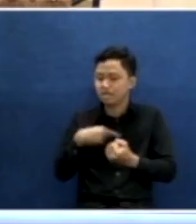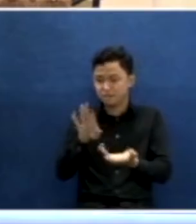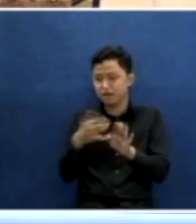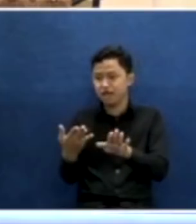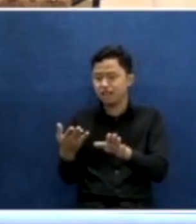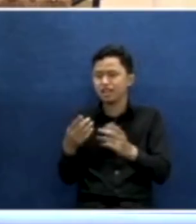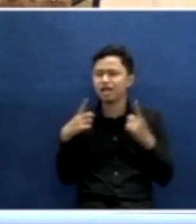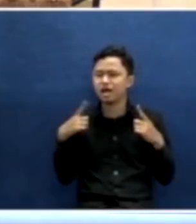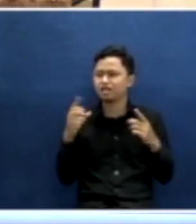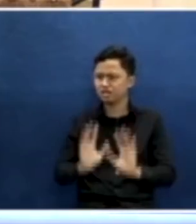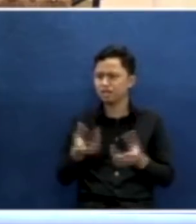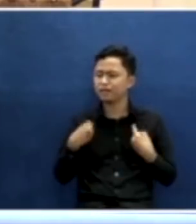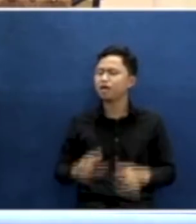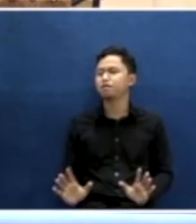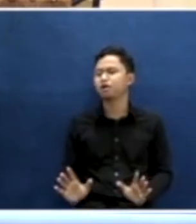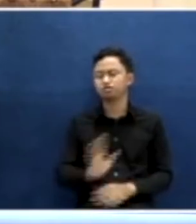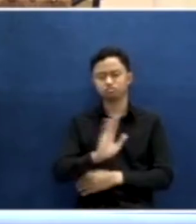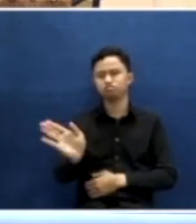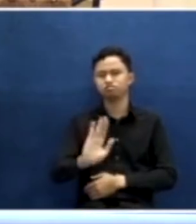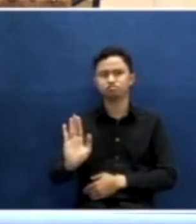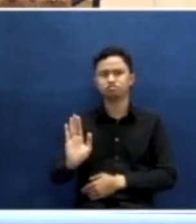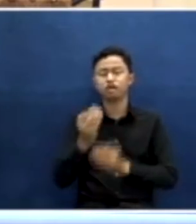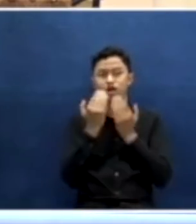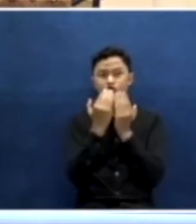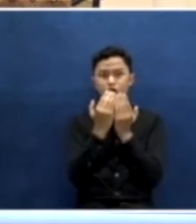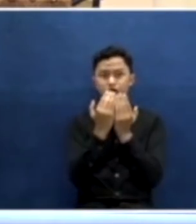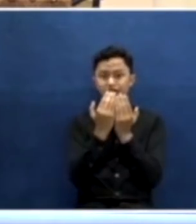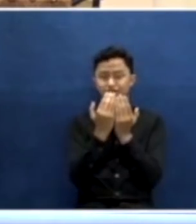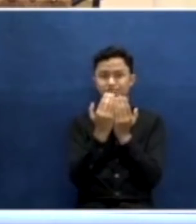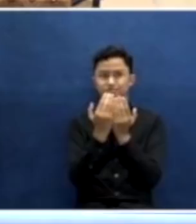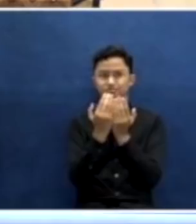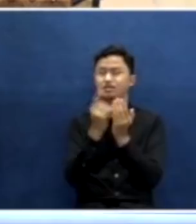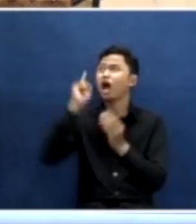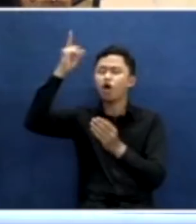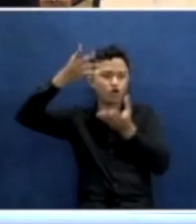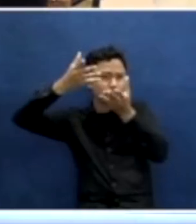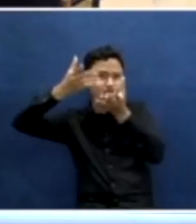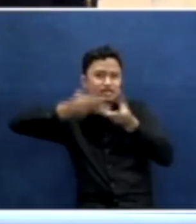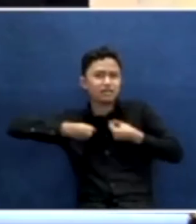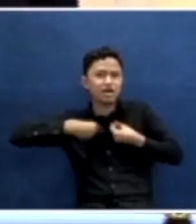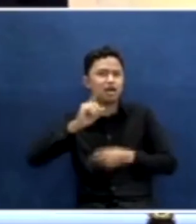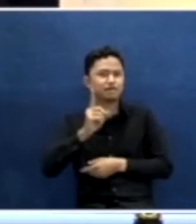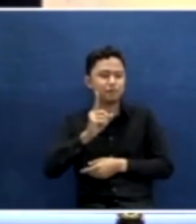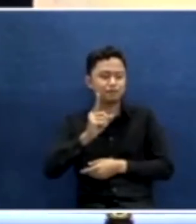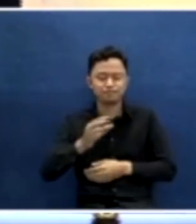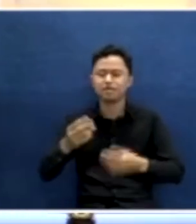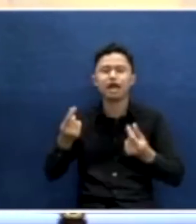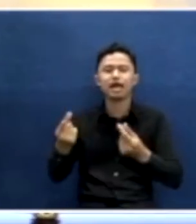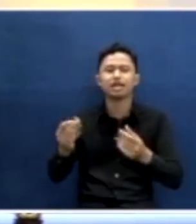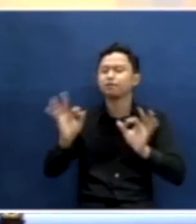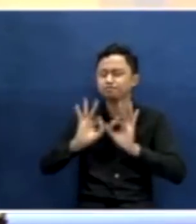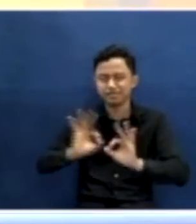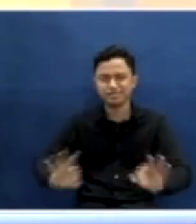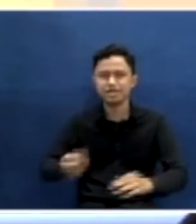dapatkan makanya apa doa kita akan terdengar kalau kita sudah membersihkan harta kita yang ketiga anak kita taat Hai